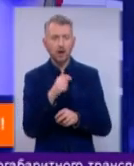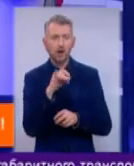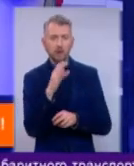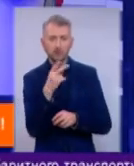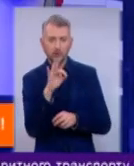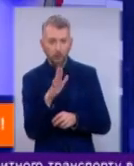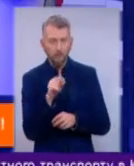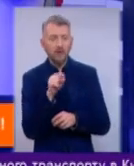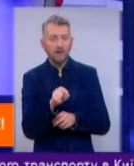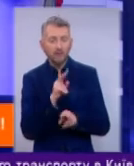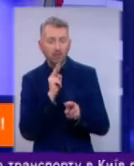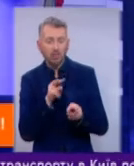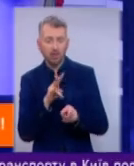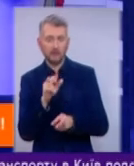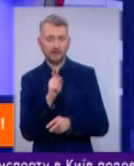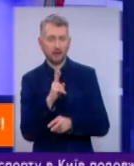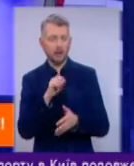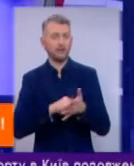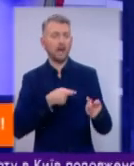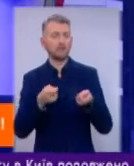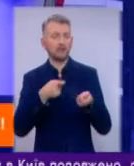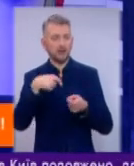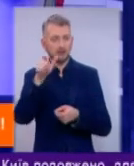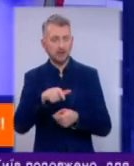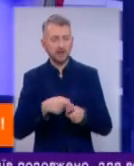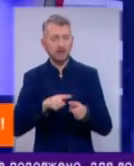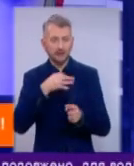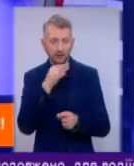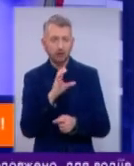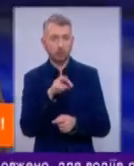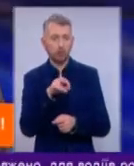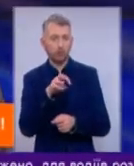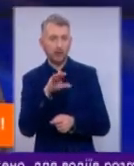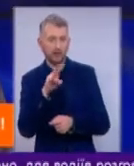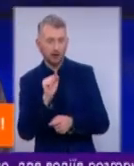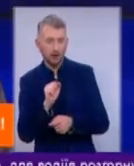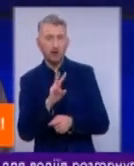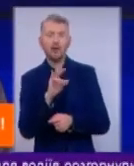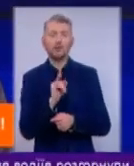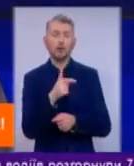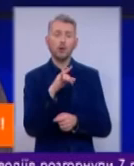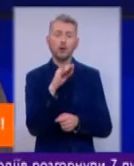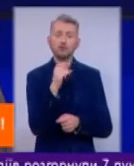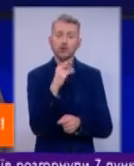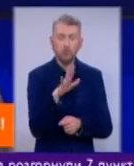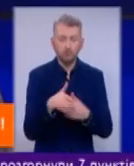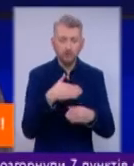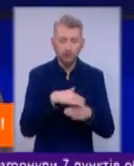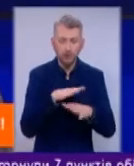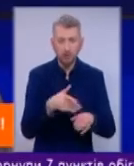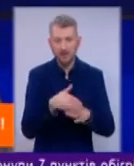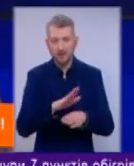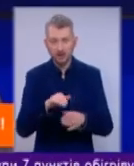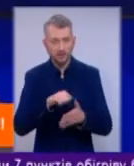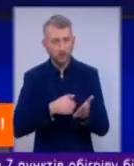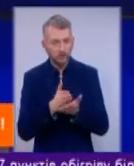смотрящий за НАЗК від адміністрації президента. Проте вийшла і сказала Ганна Самламатіна. Але ні Гарашенков не поніс жодного покарання, його не відсторонили від посади, він